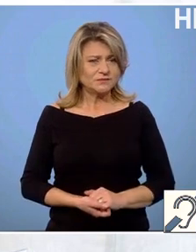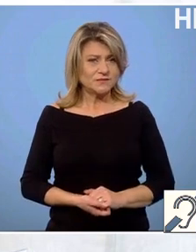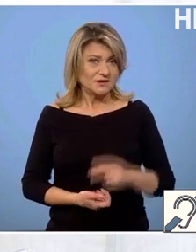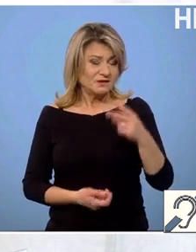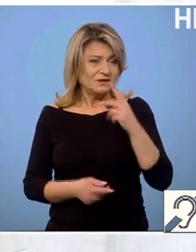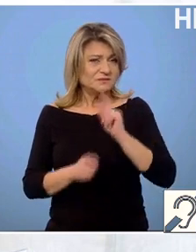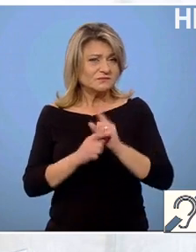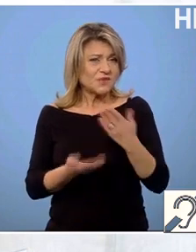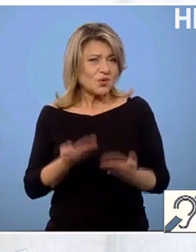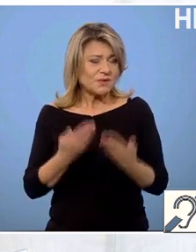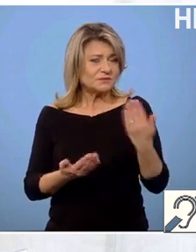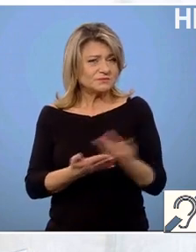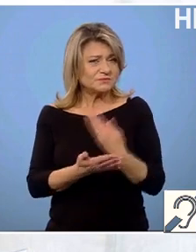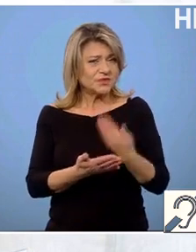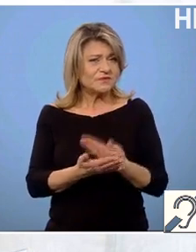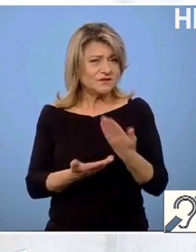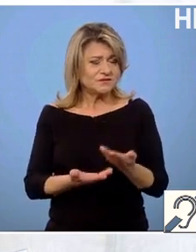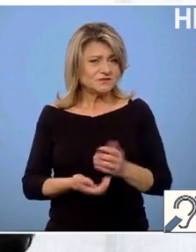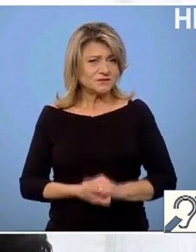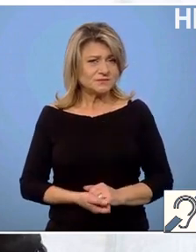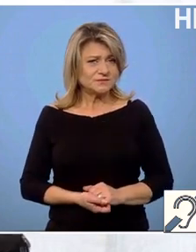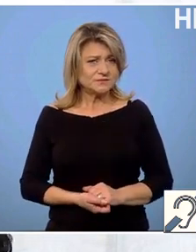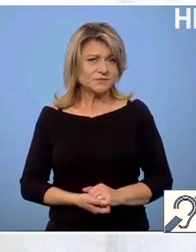Vis-a-vis de povestea asta cu grădinița, cu centru de